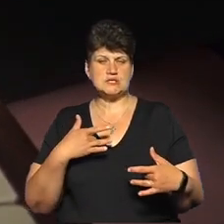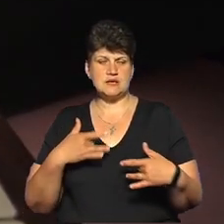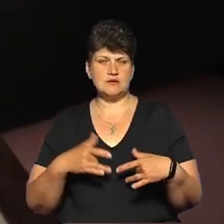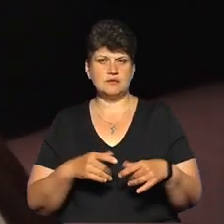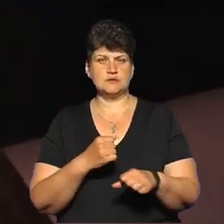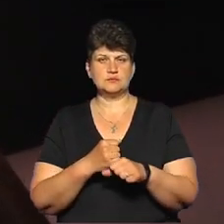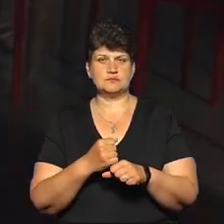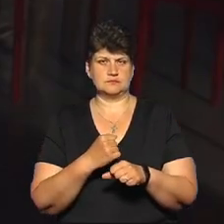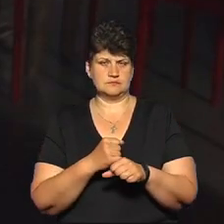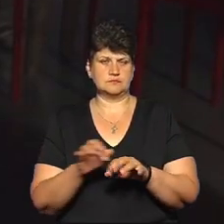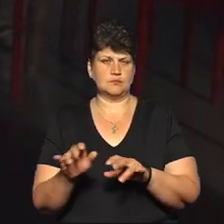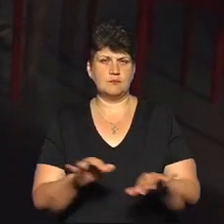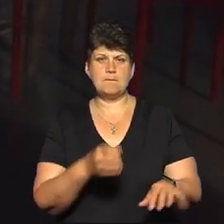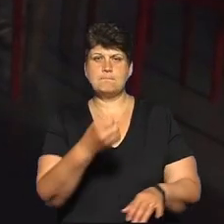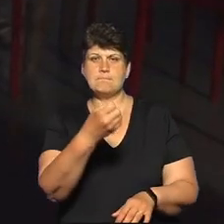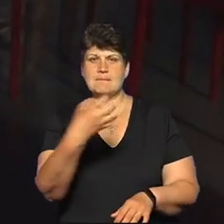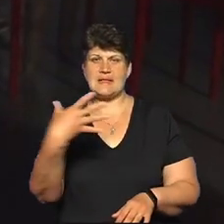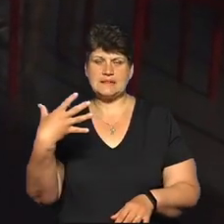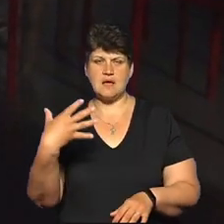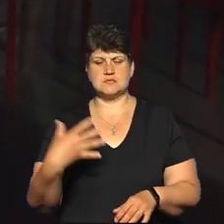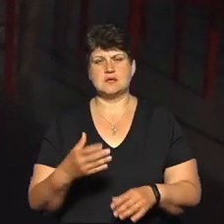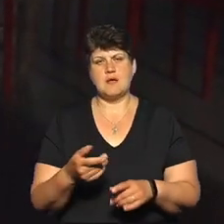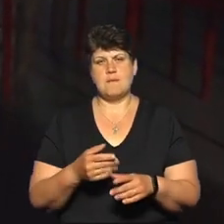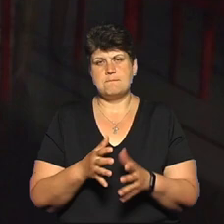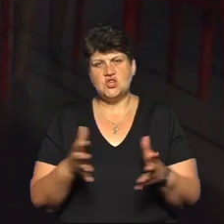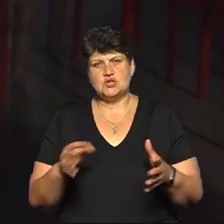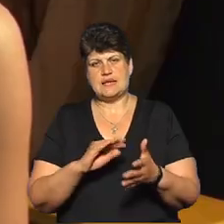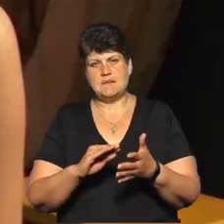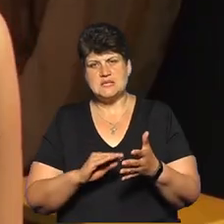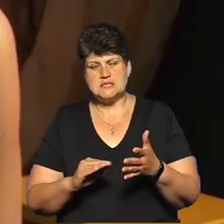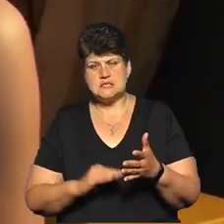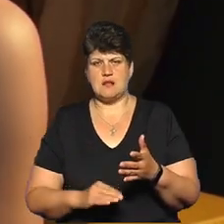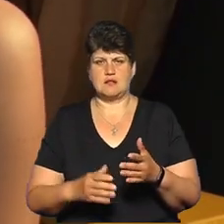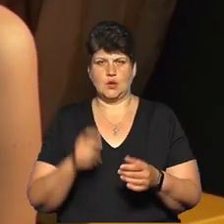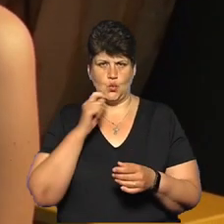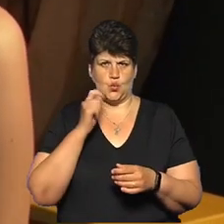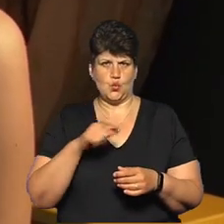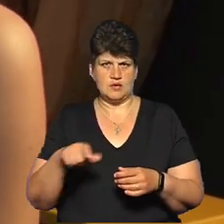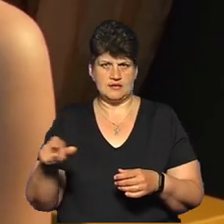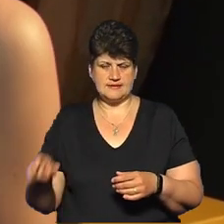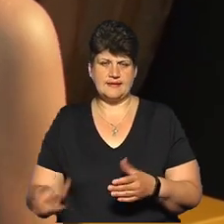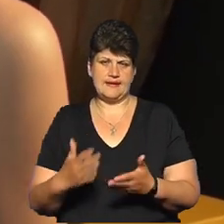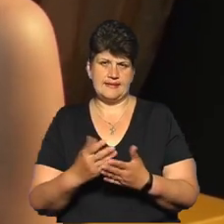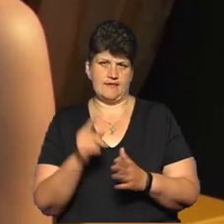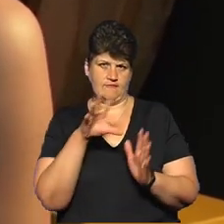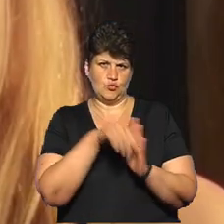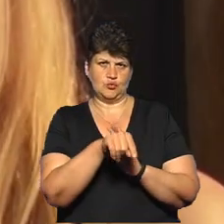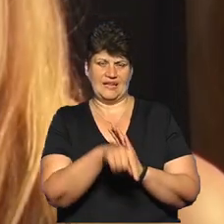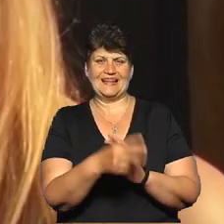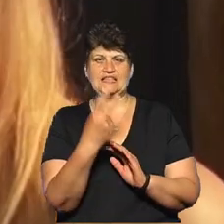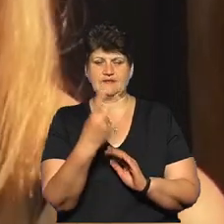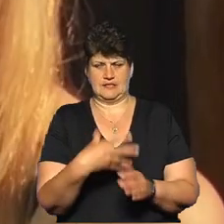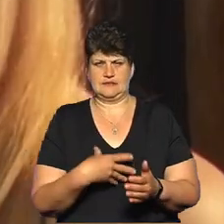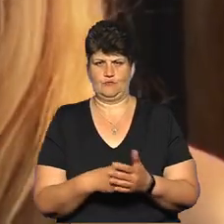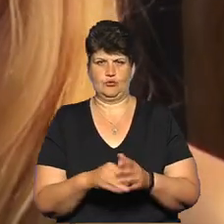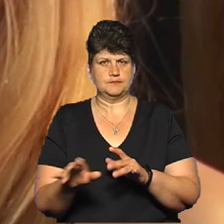творів. Більшість із них написали українські композитори. В репертуарі є дві власних композиції, каже Олена. Одна з них –